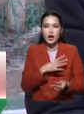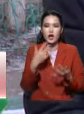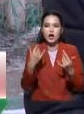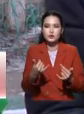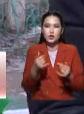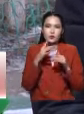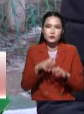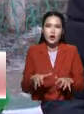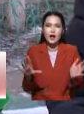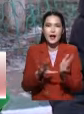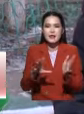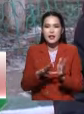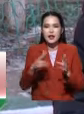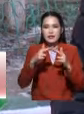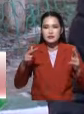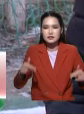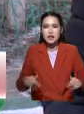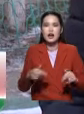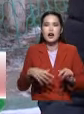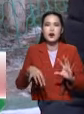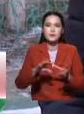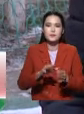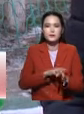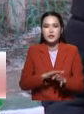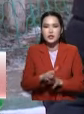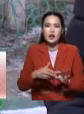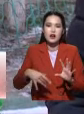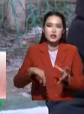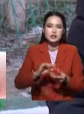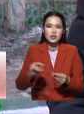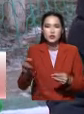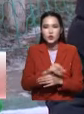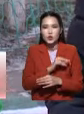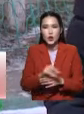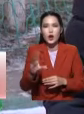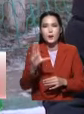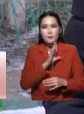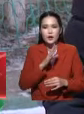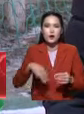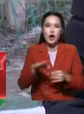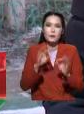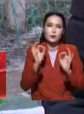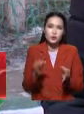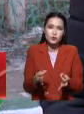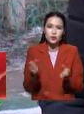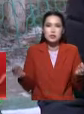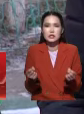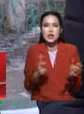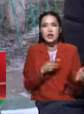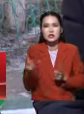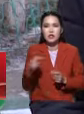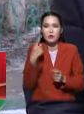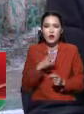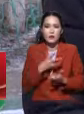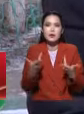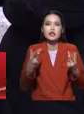жүйесінде, электр станциясында, судың да бүкіл барлығын жөндеуден өткіздік, бәрі дұрыс, біз қысқа дайынбыз деді. Мынау